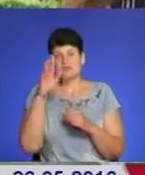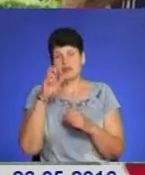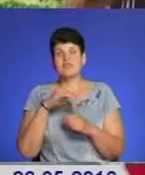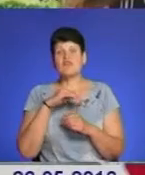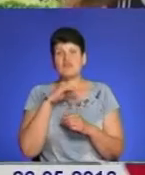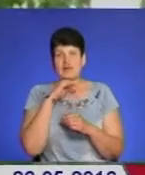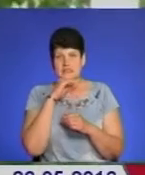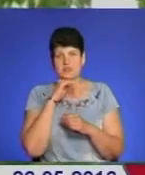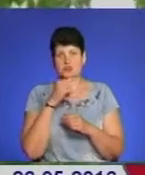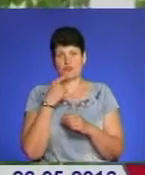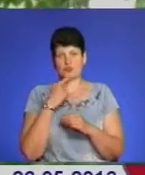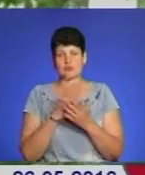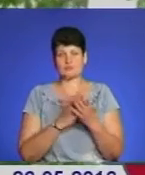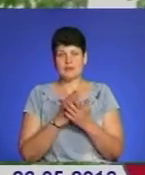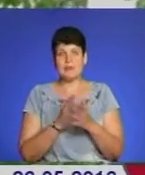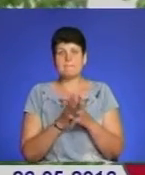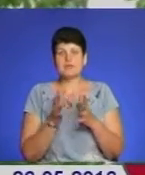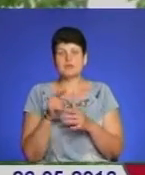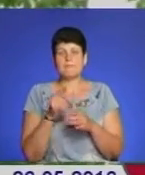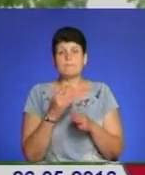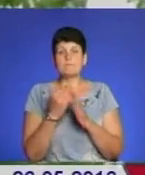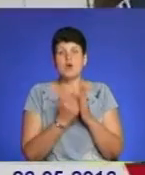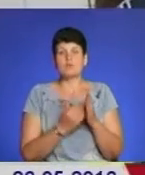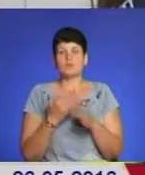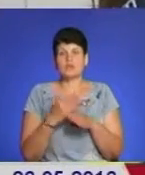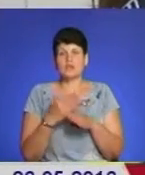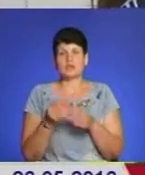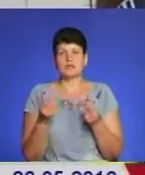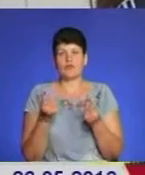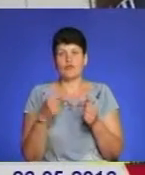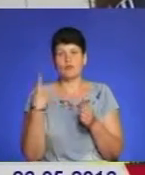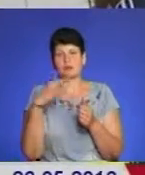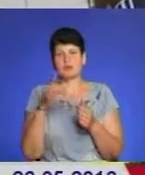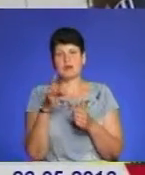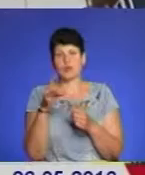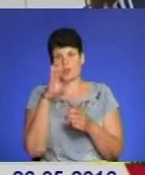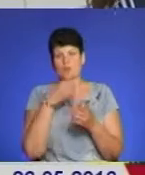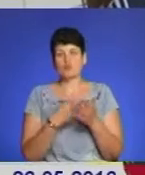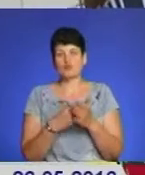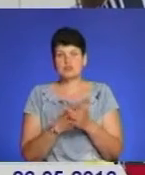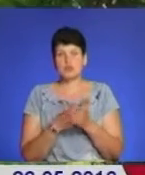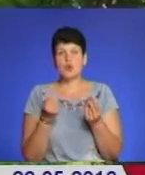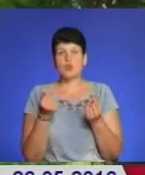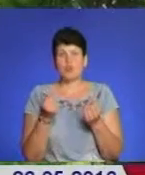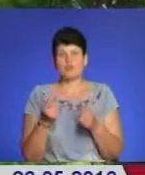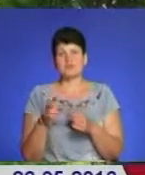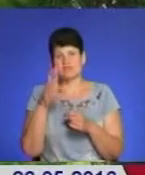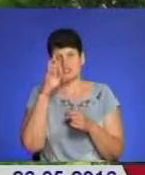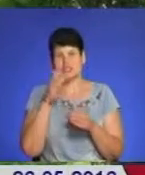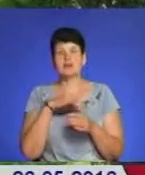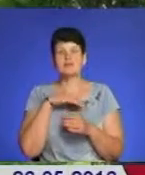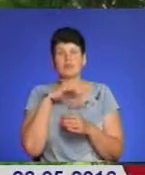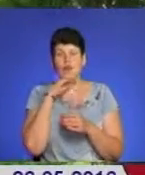переконують чиновники. Більше того, на програму ще виділятимуть гроші в обласному та районних бюджетах. Коштів в державі вистачить. В